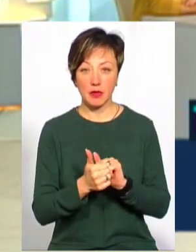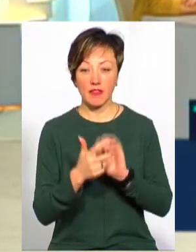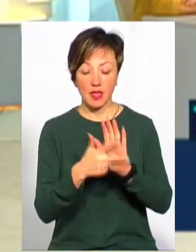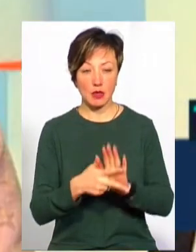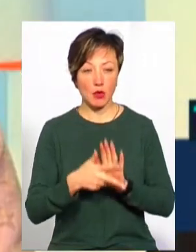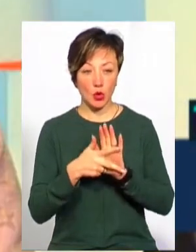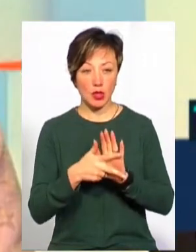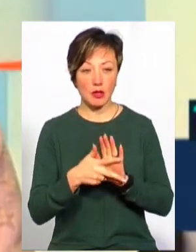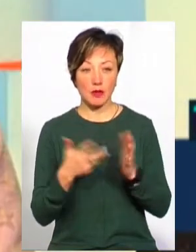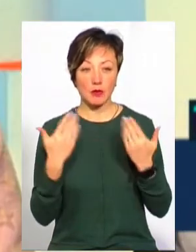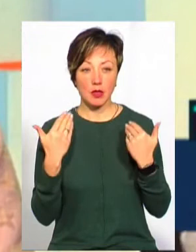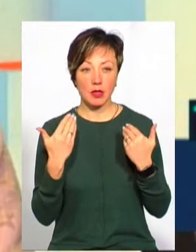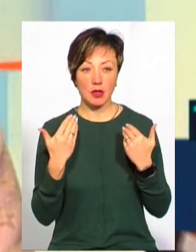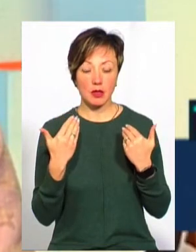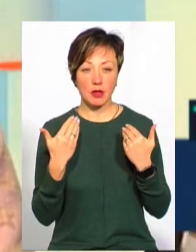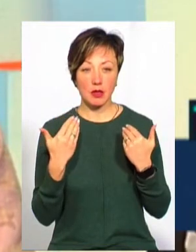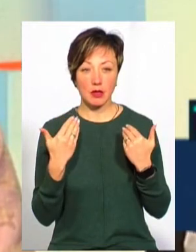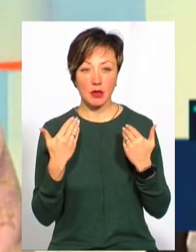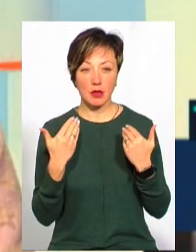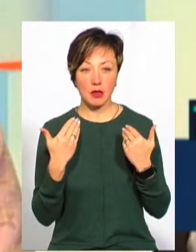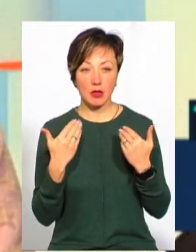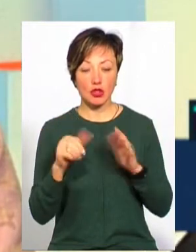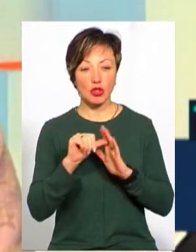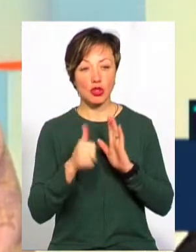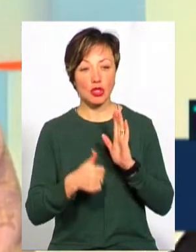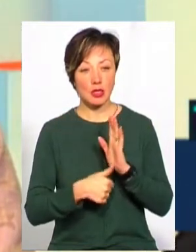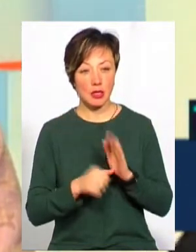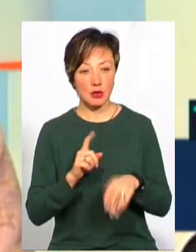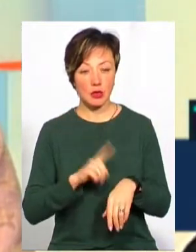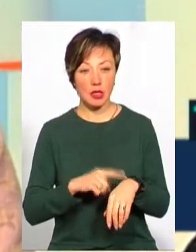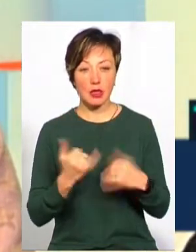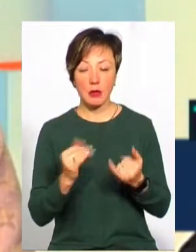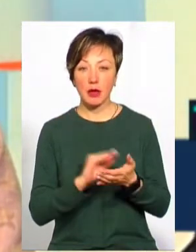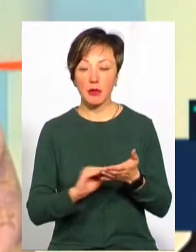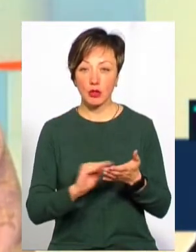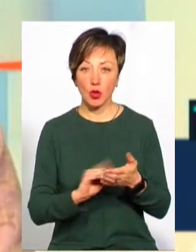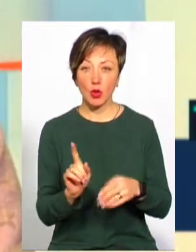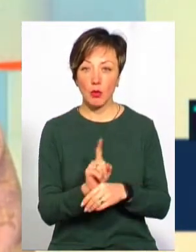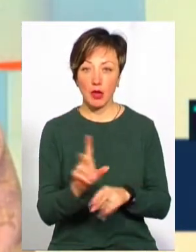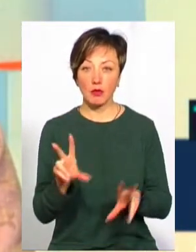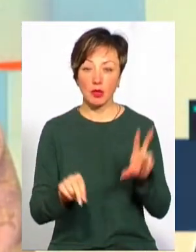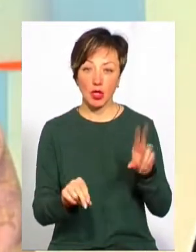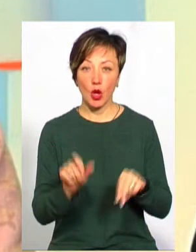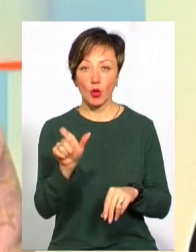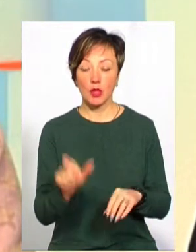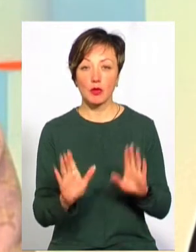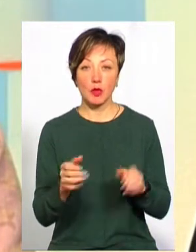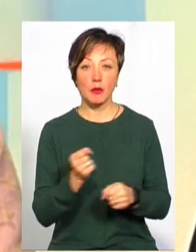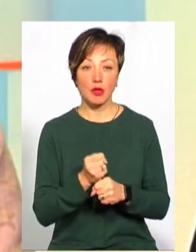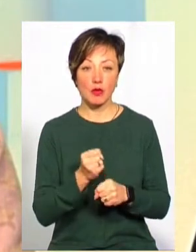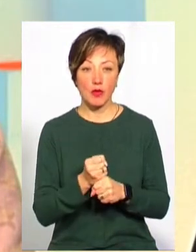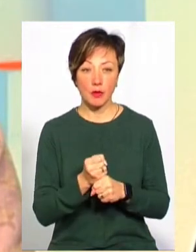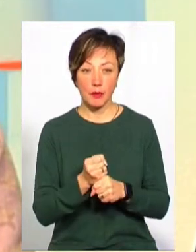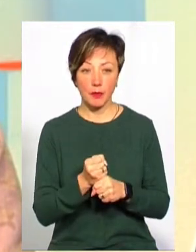8 годин, і відпочивати двічі по 8, 16 годин, то тепер пишуть, що нормальним вважається, якщо людина буде